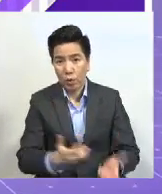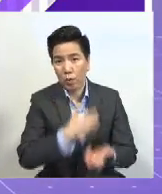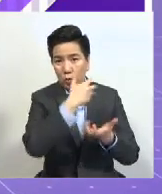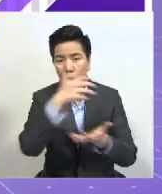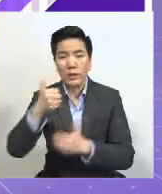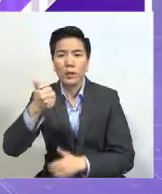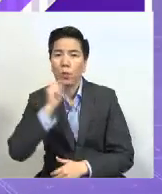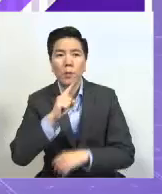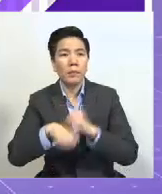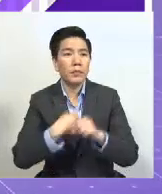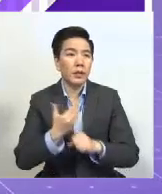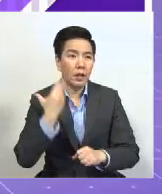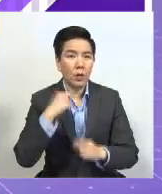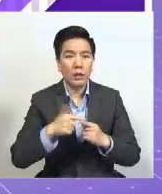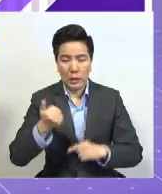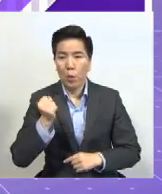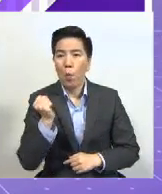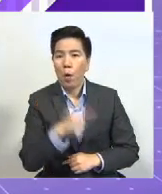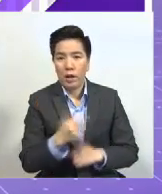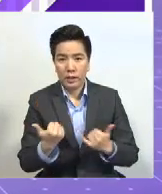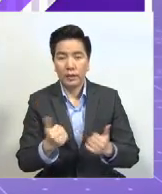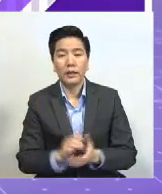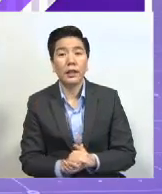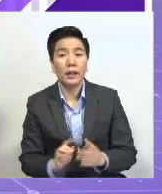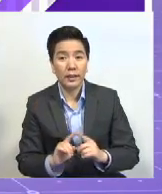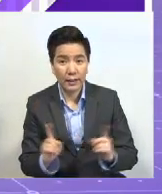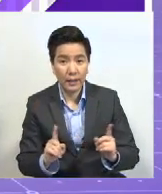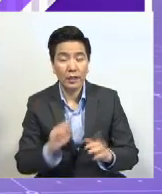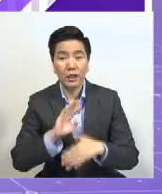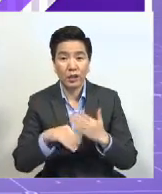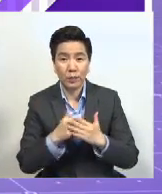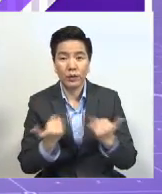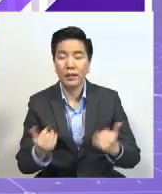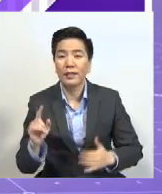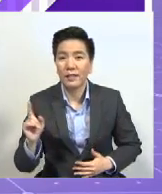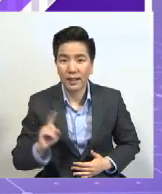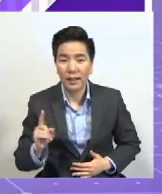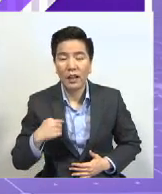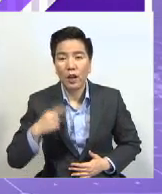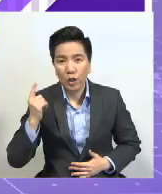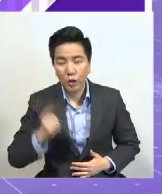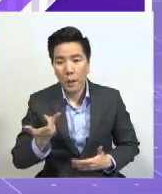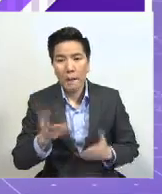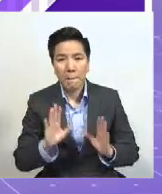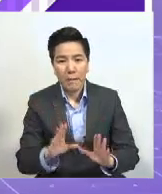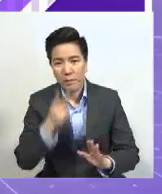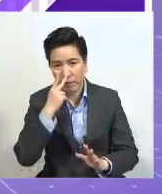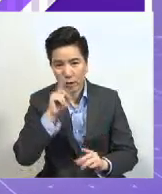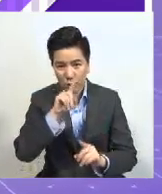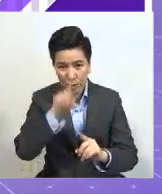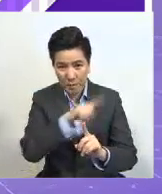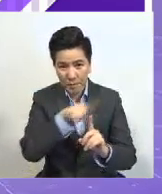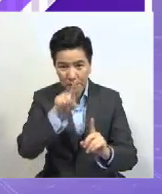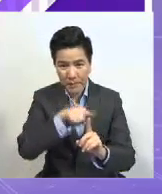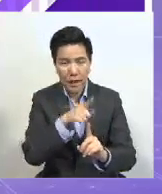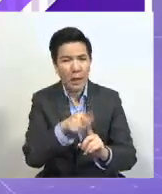ดีกว่าปีที่แล้วคาดว่าดีกว่าปีที่แล้วแต่ทั้งหลายทั้งปวงก็ต้องเป็นสตาร์ไว้หน่อยว่าภายใต้หม